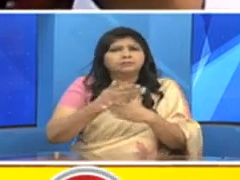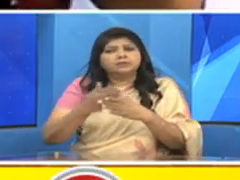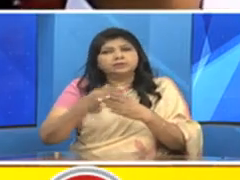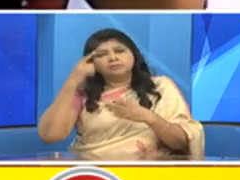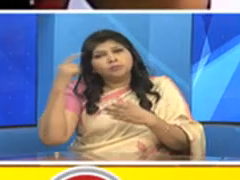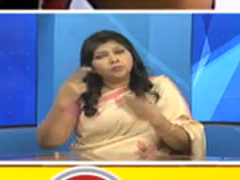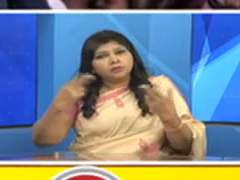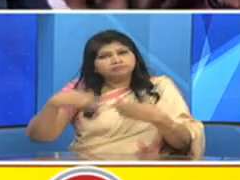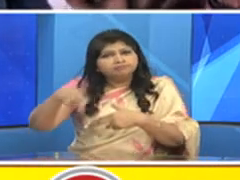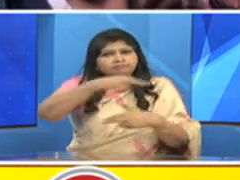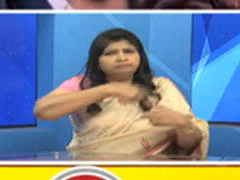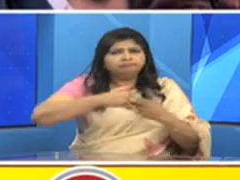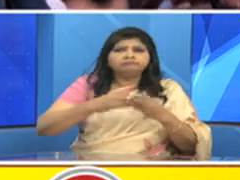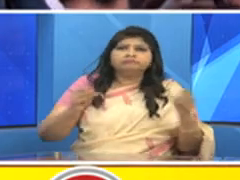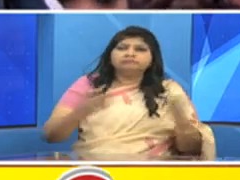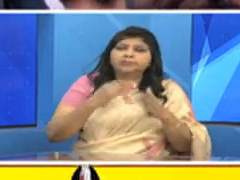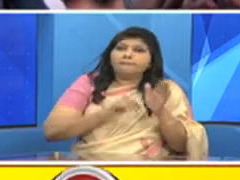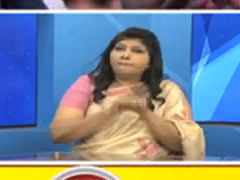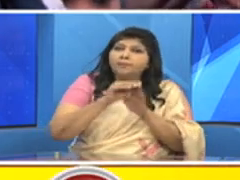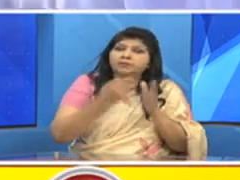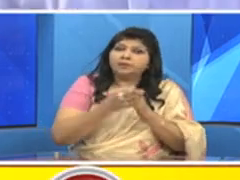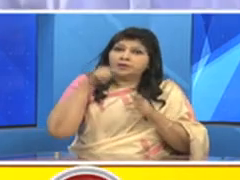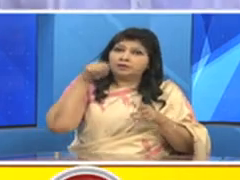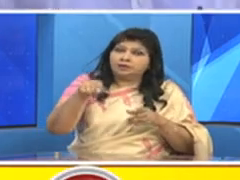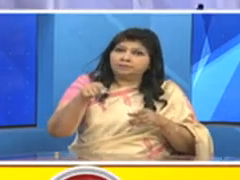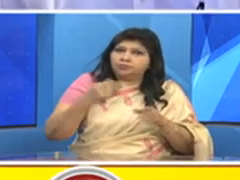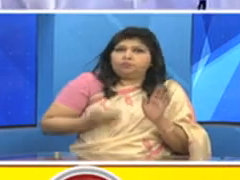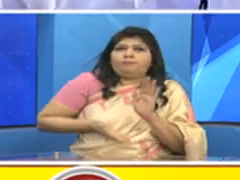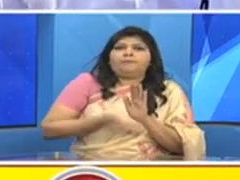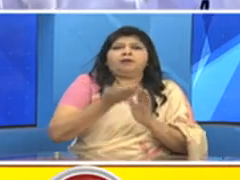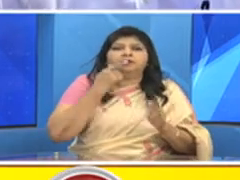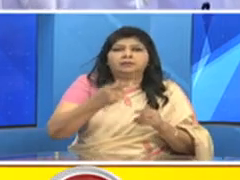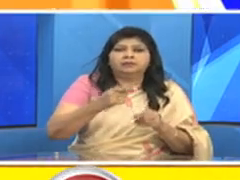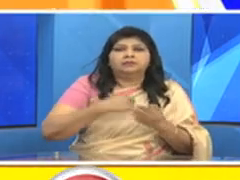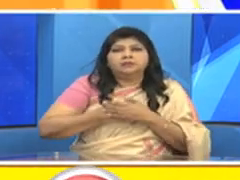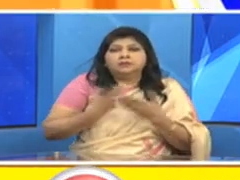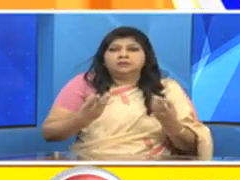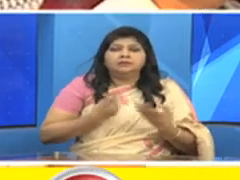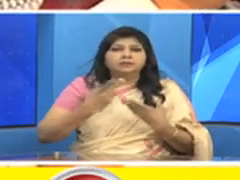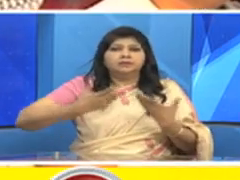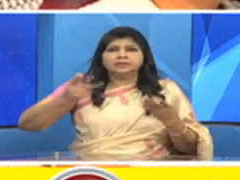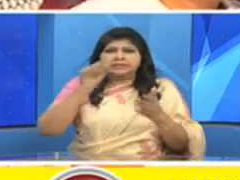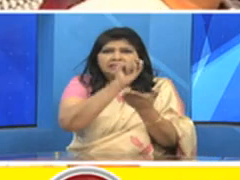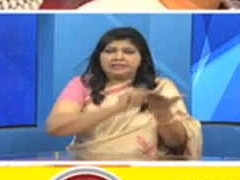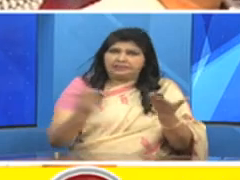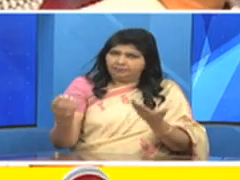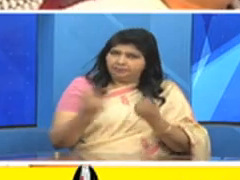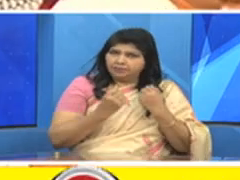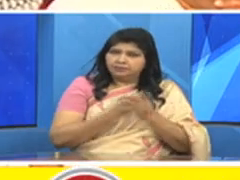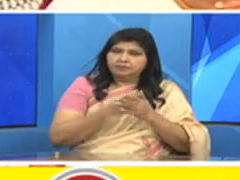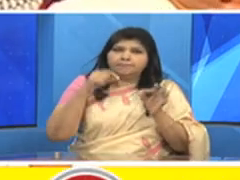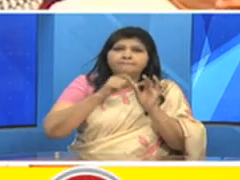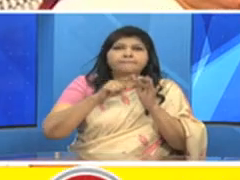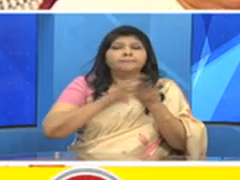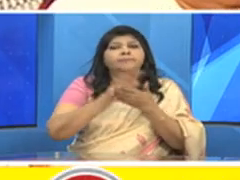से हुआ है और उसे बल भी आप ही लोगों ने दिया है। मुझे एक बहुत ही प्यारा पत्र मिला है बिहार